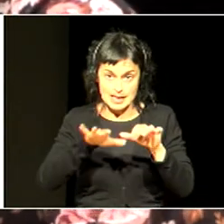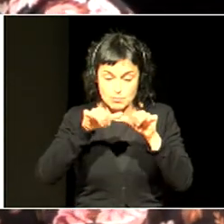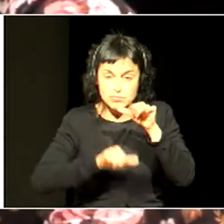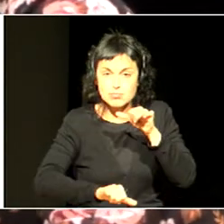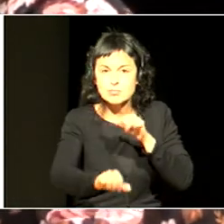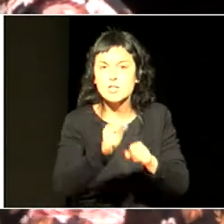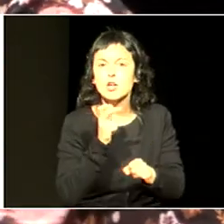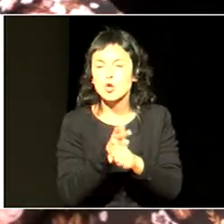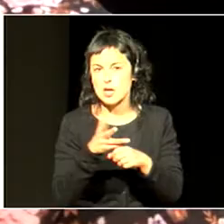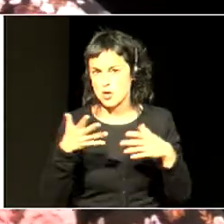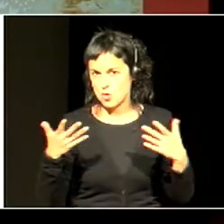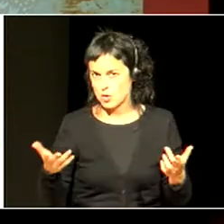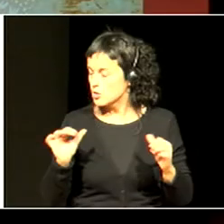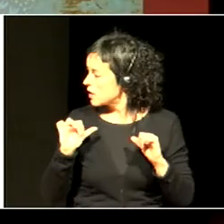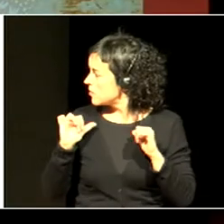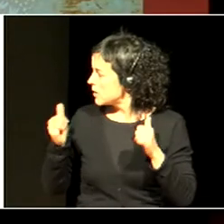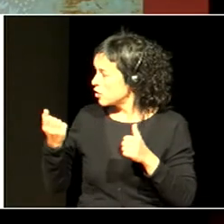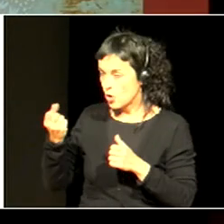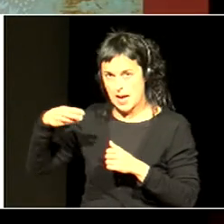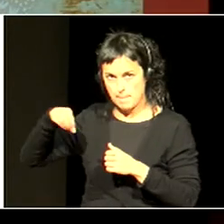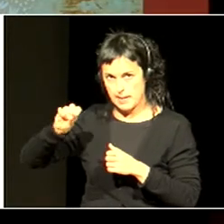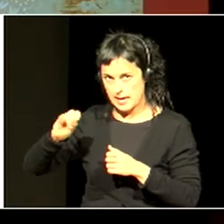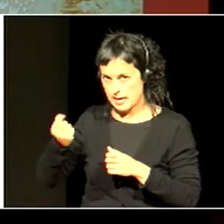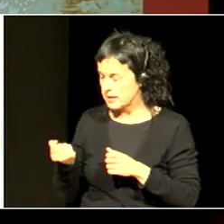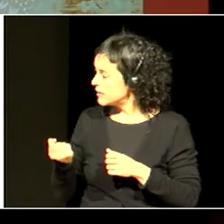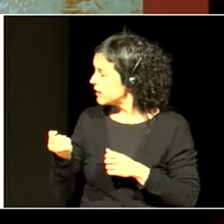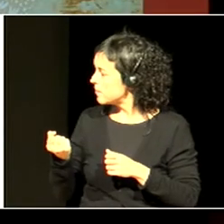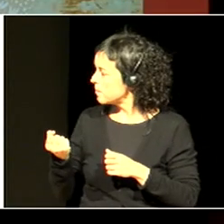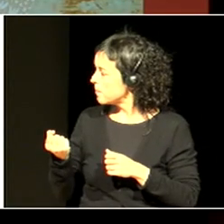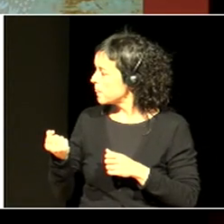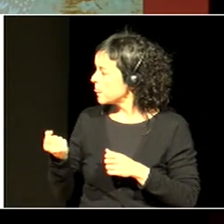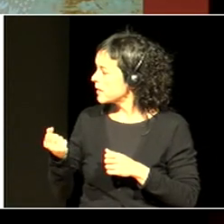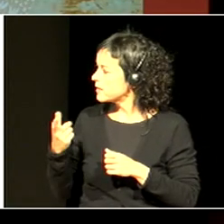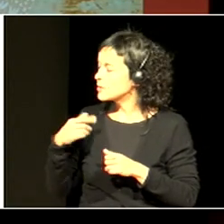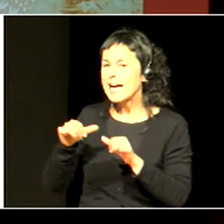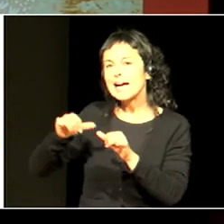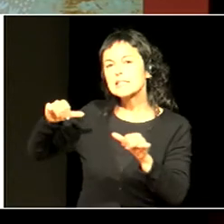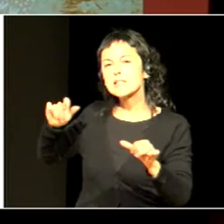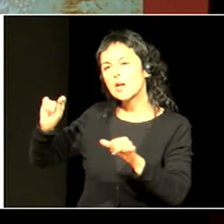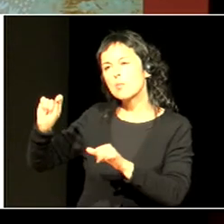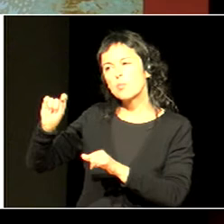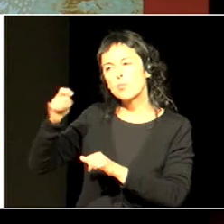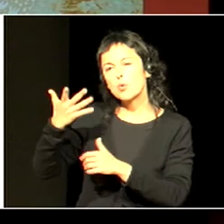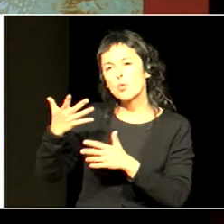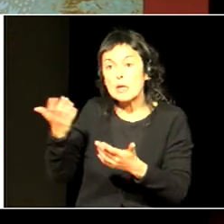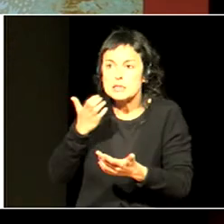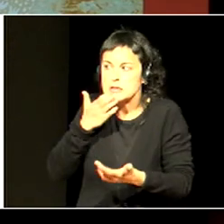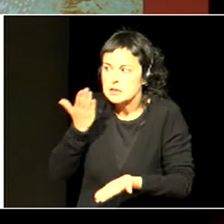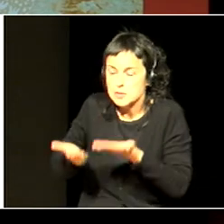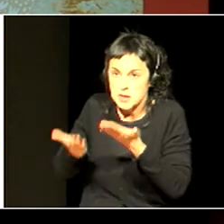erronkak. Eta hasiko gara zurekin, Amaia. Ba, zeintzu dira zuen lorpen maila ebalatu baldin